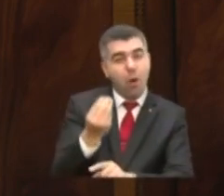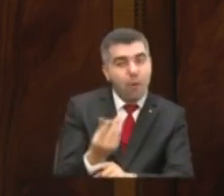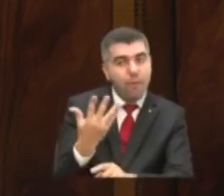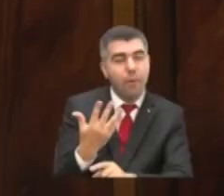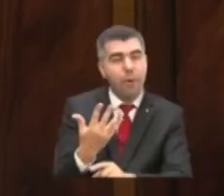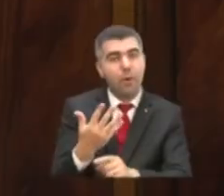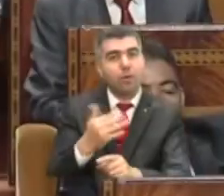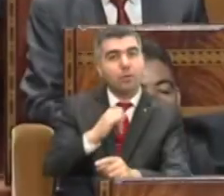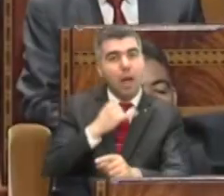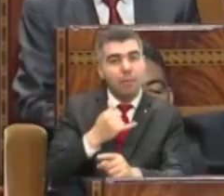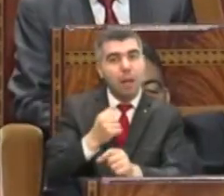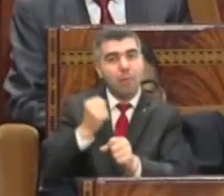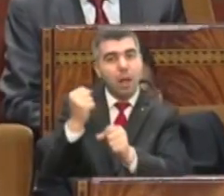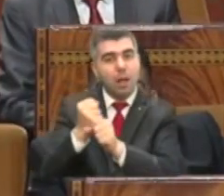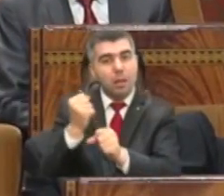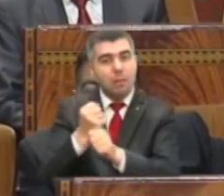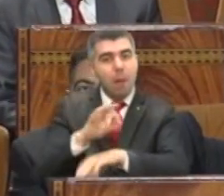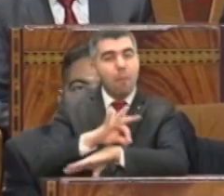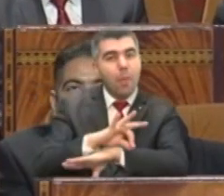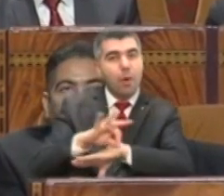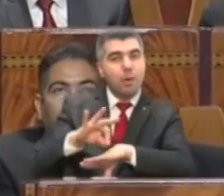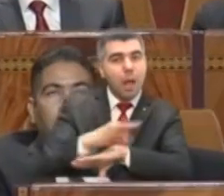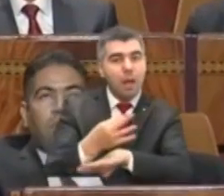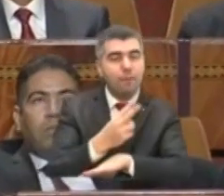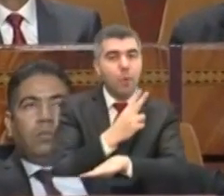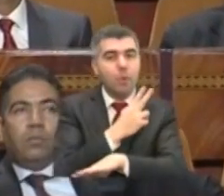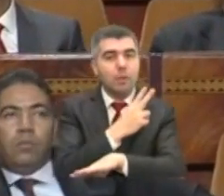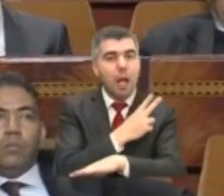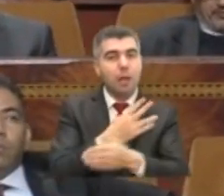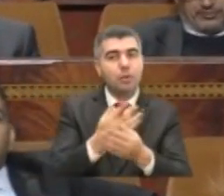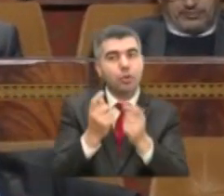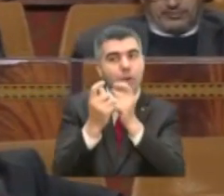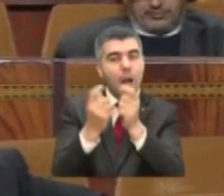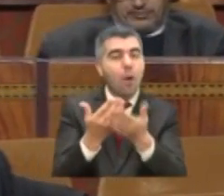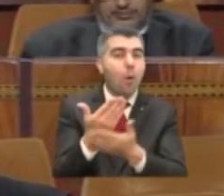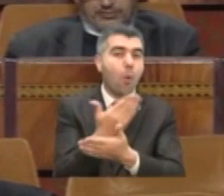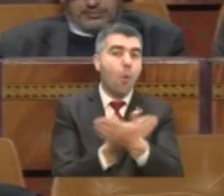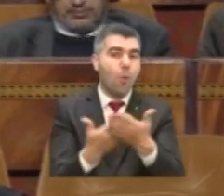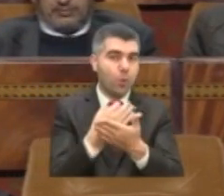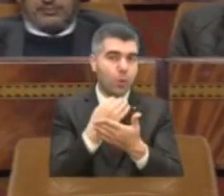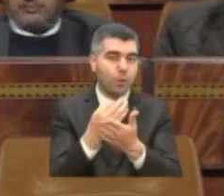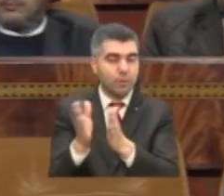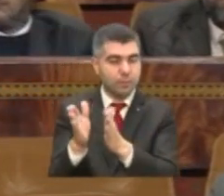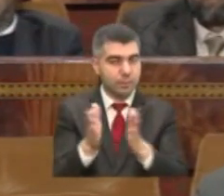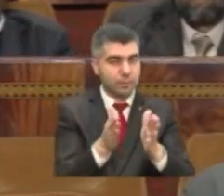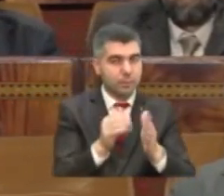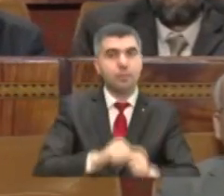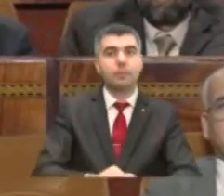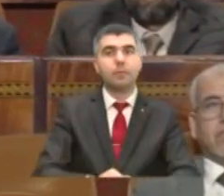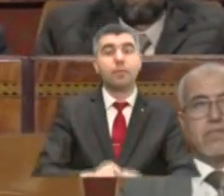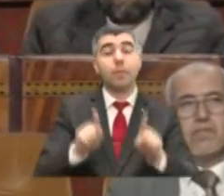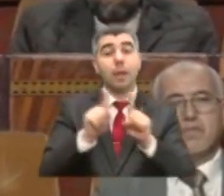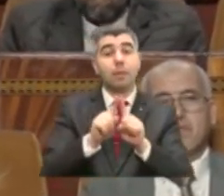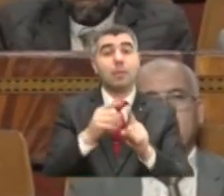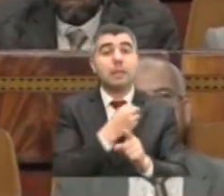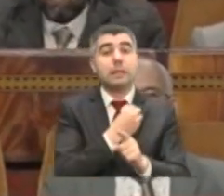وكذلك للعاملين بالإدارات العمومية وكذلك بالقطاع الخاص. بما يتعلق بقطاع الصحة، صحيح أن هناك